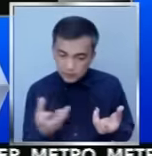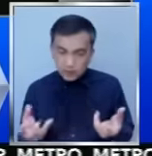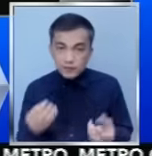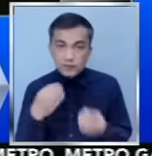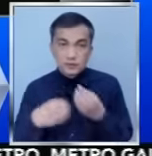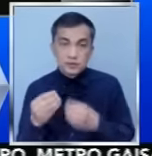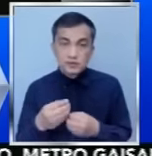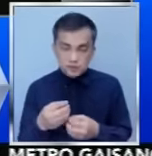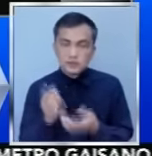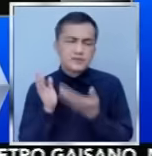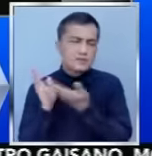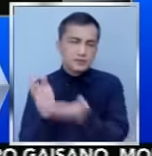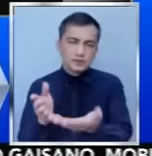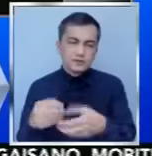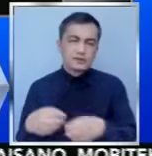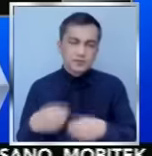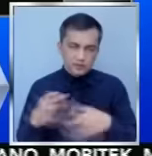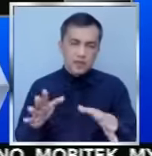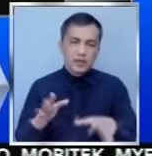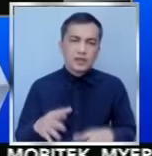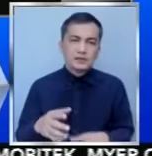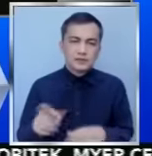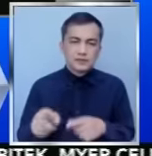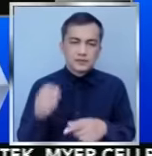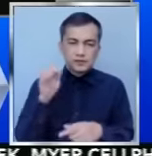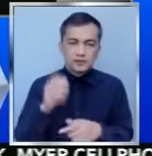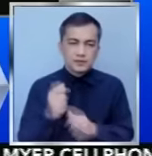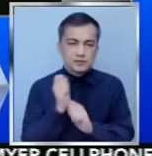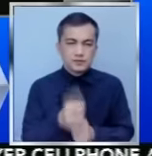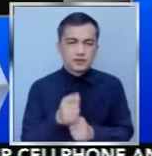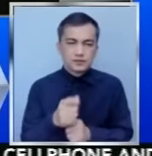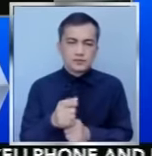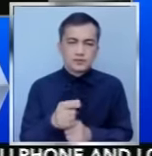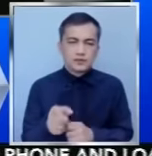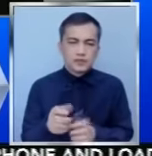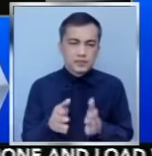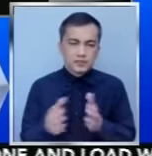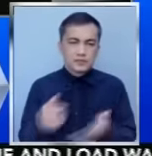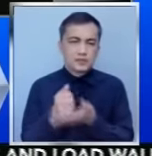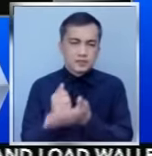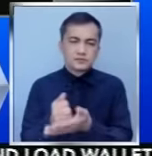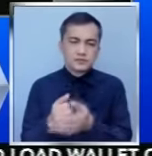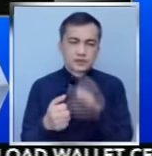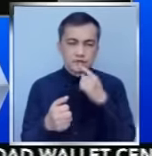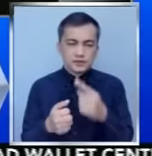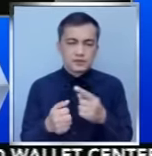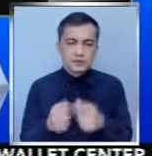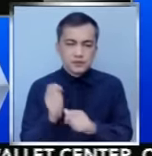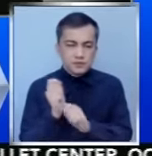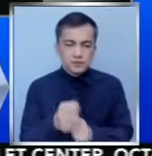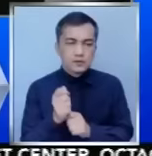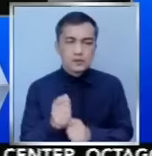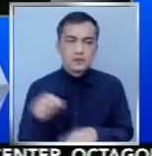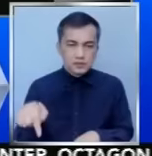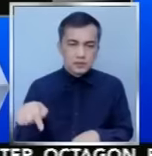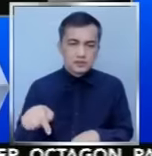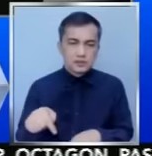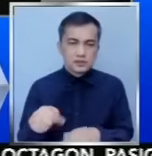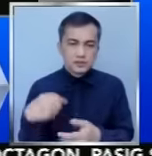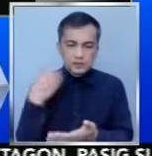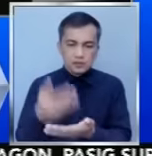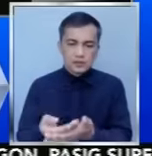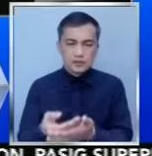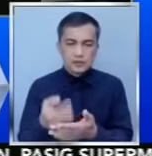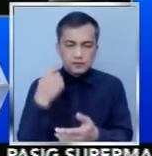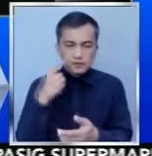nakapagbigay sila sa mga kababayan nating mangingisda laking tulong na yon sabi nga ng ibang mga mangisda dito nakararating lang para mangisda